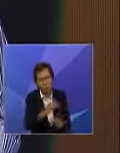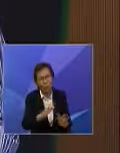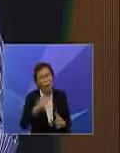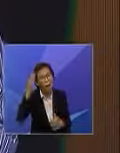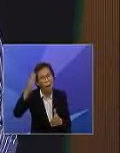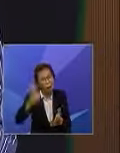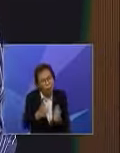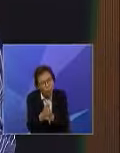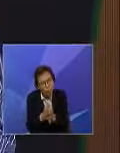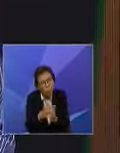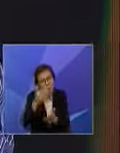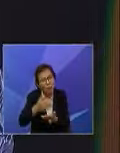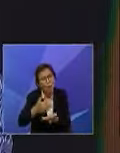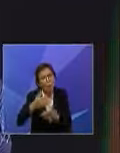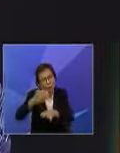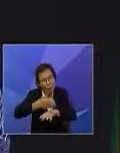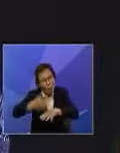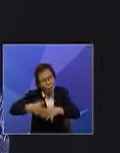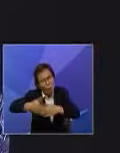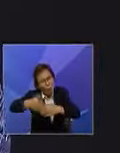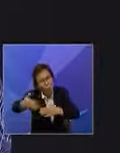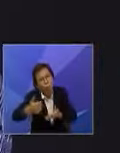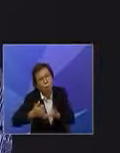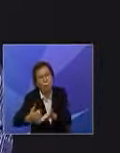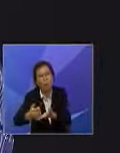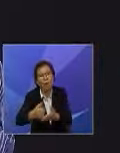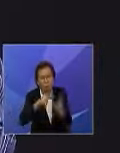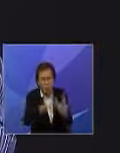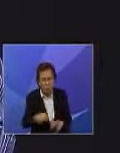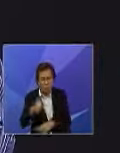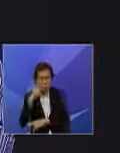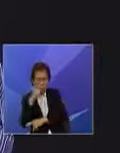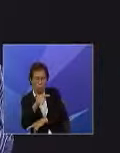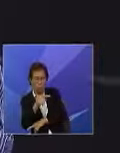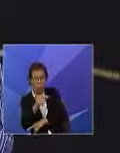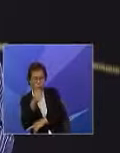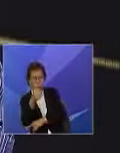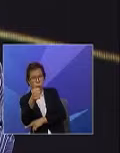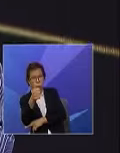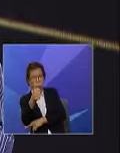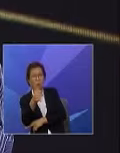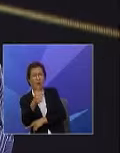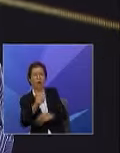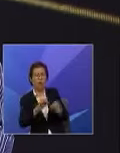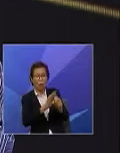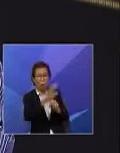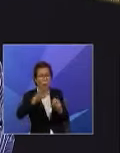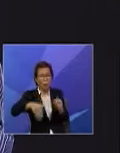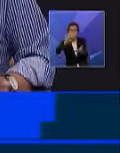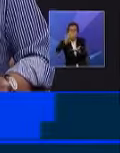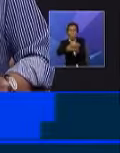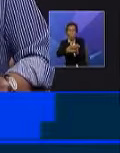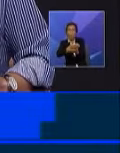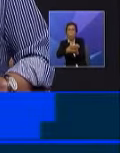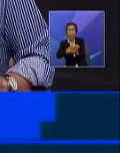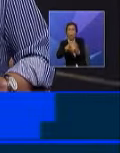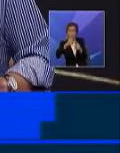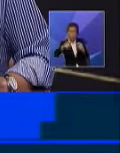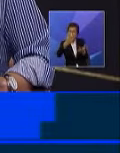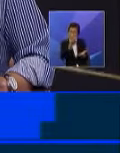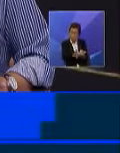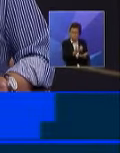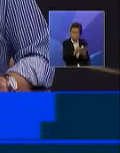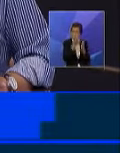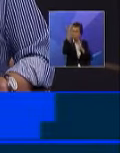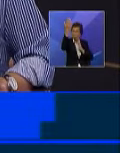perancangan kita sudah pun melihatkan kesannya satu mungkin covid belum selesai tapi ekonomi kita sudah ada